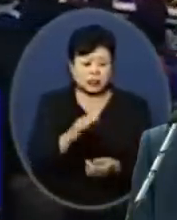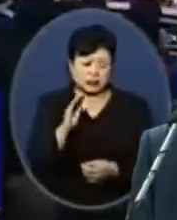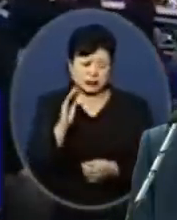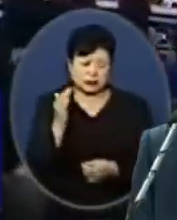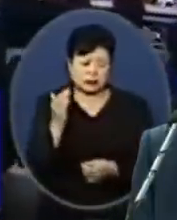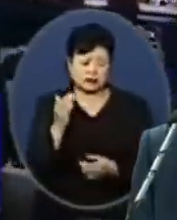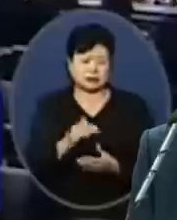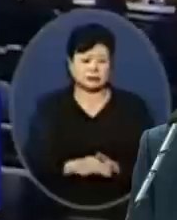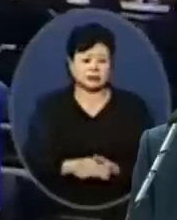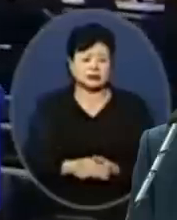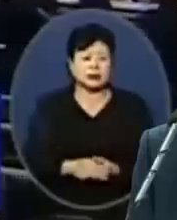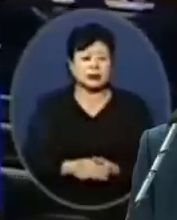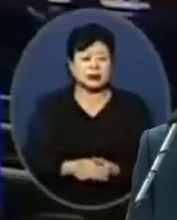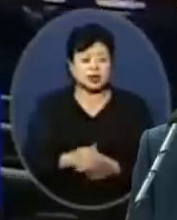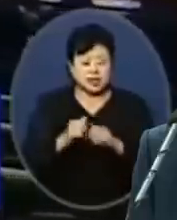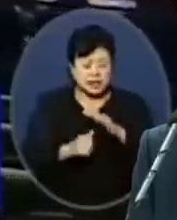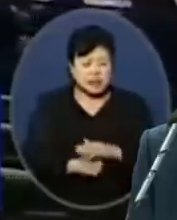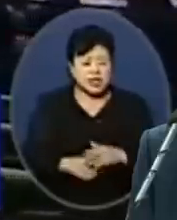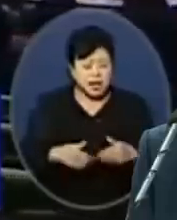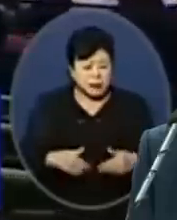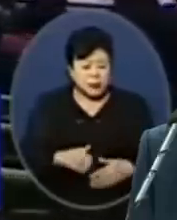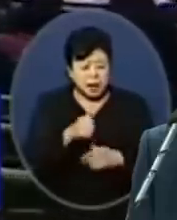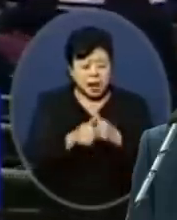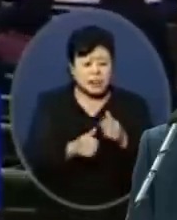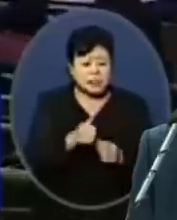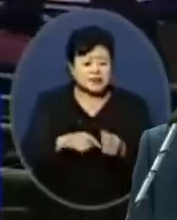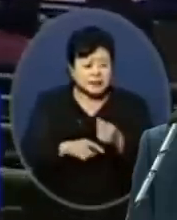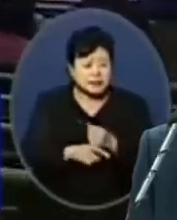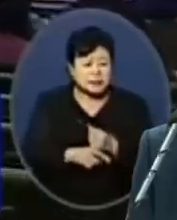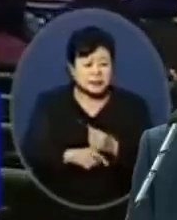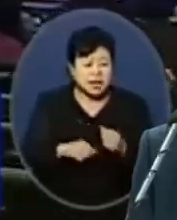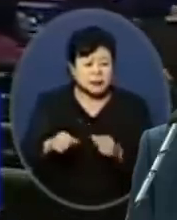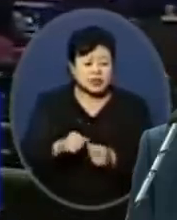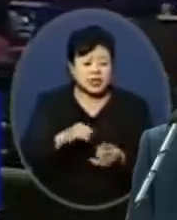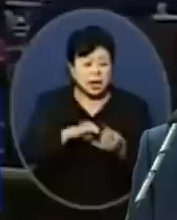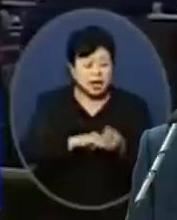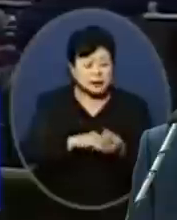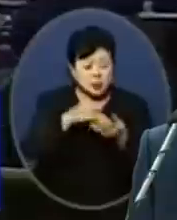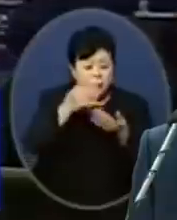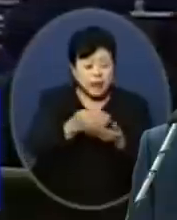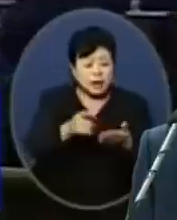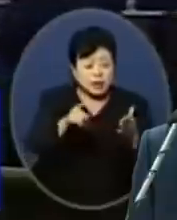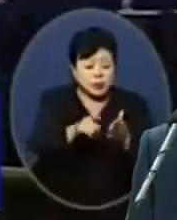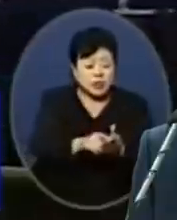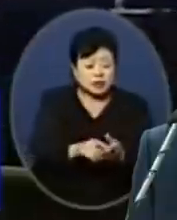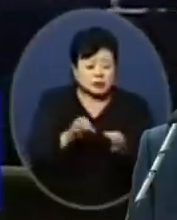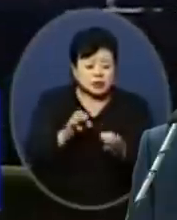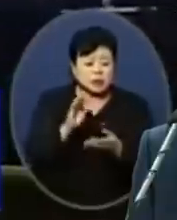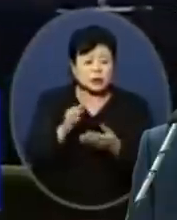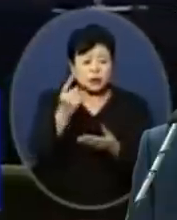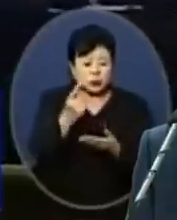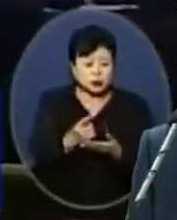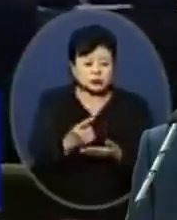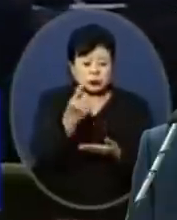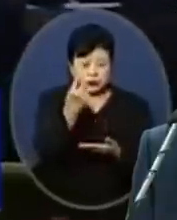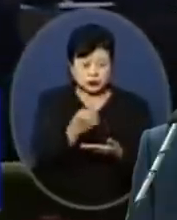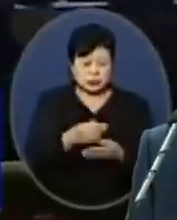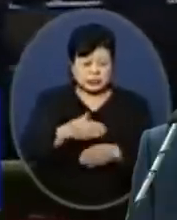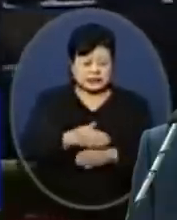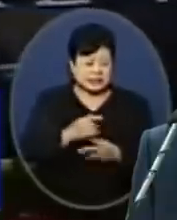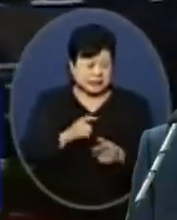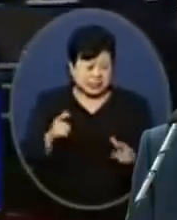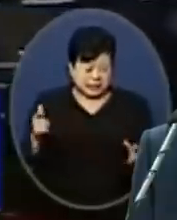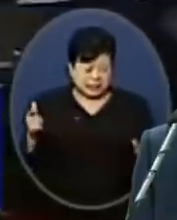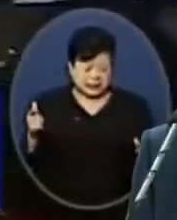하느니라. 너희에게 인내가 필요하면 너희가 하나님의 뜻을 행한 후에 약속하신 것을 받기 위함이라. 잠시 잠깐 후에 오신 이가 오시리니